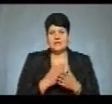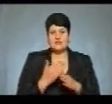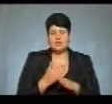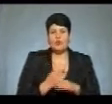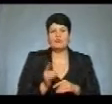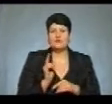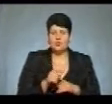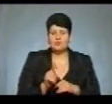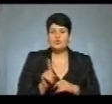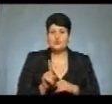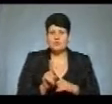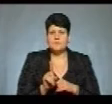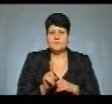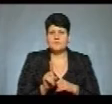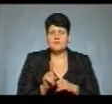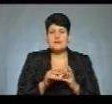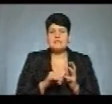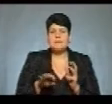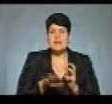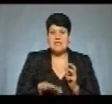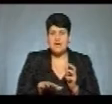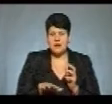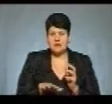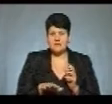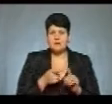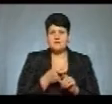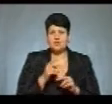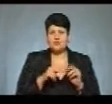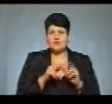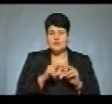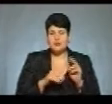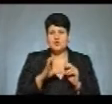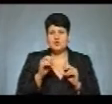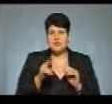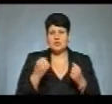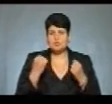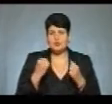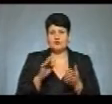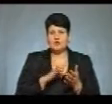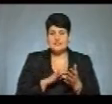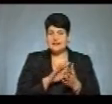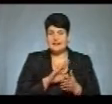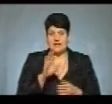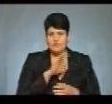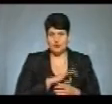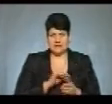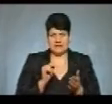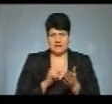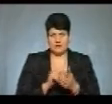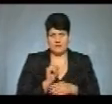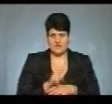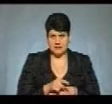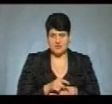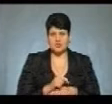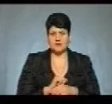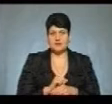що земельна ділянка у зв'язку з будівництвом соціально-спортивного центру не використовується за цільовим призначенням.